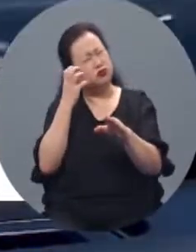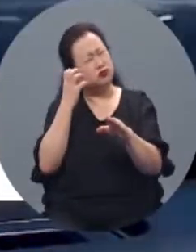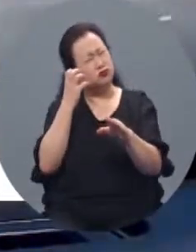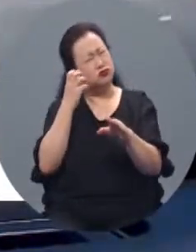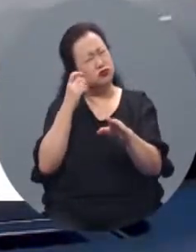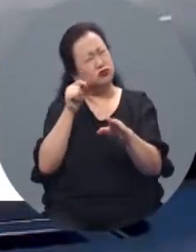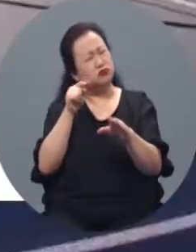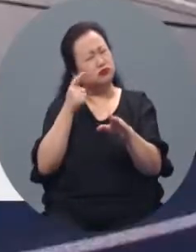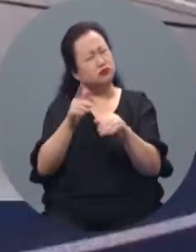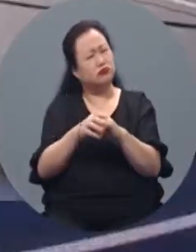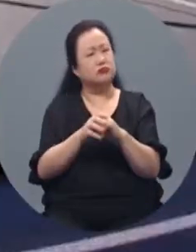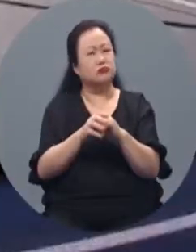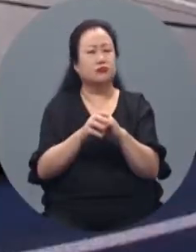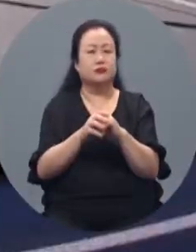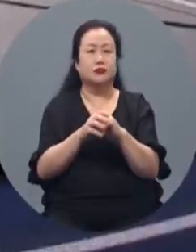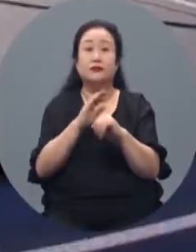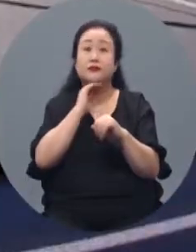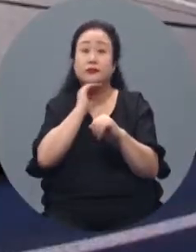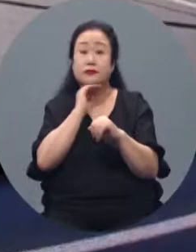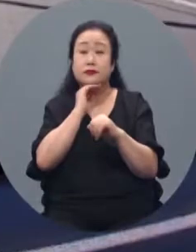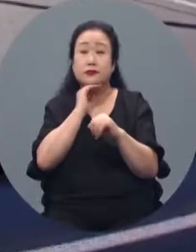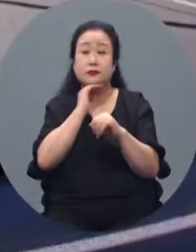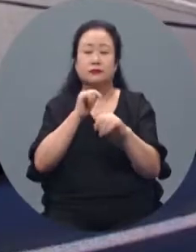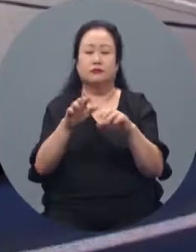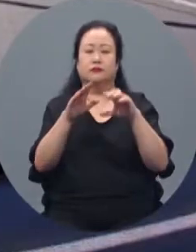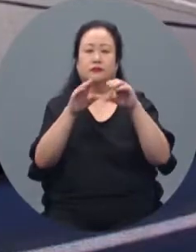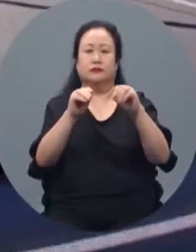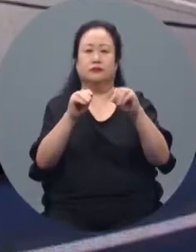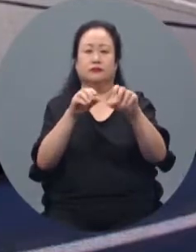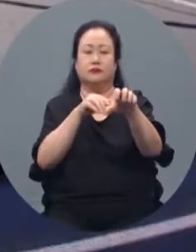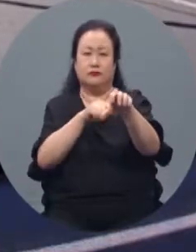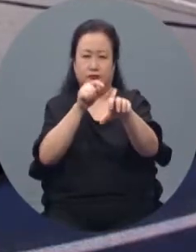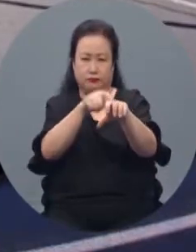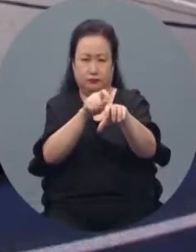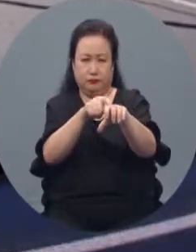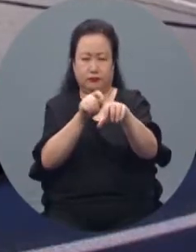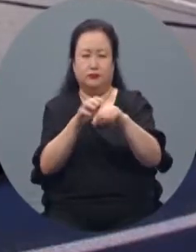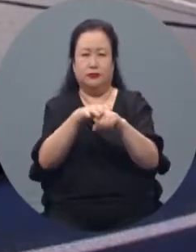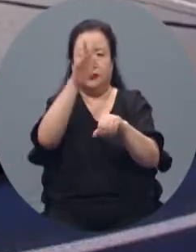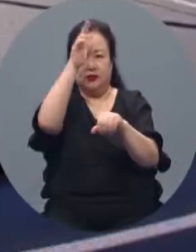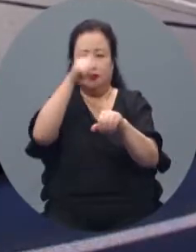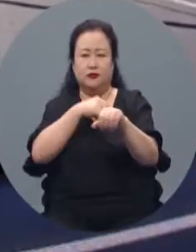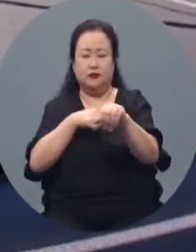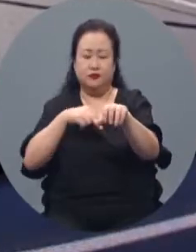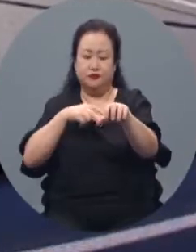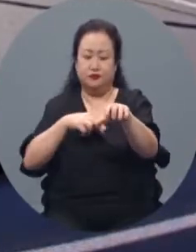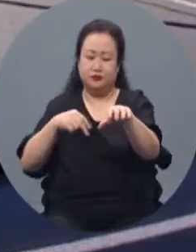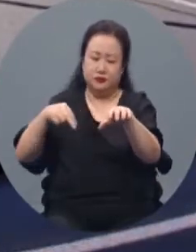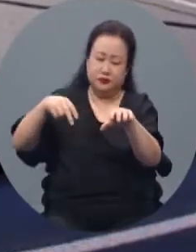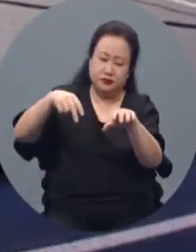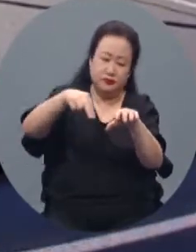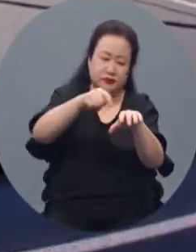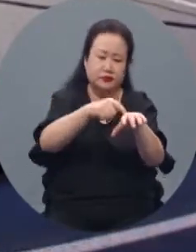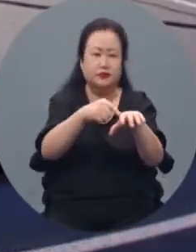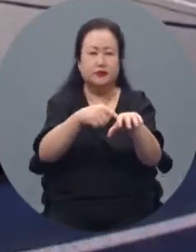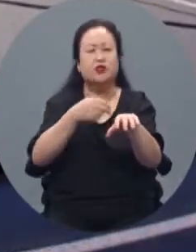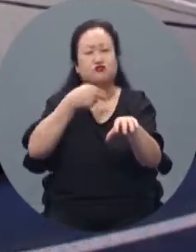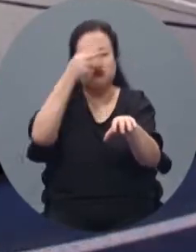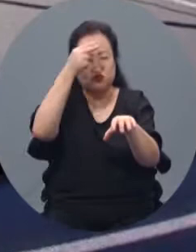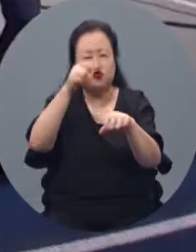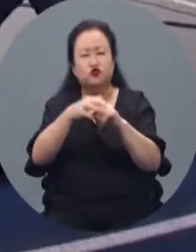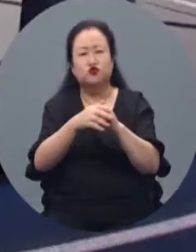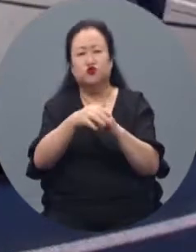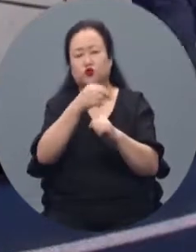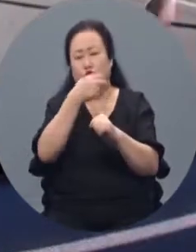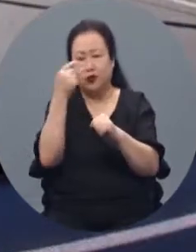이상하다 잠시 뒤 교차로에 멈춰선 승용차 경찰들이 차에서 내려 운전자의 음주 여부를